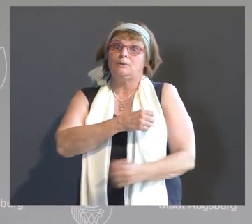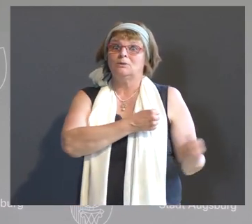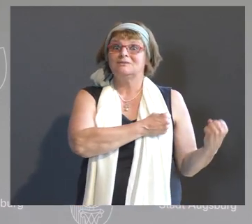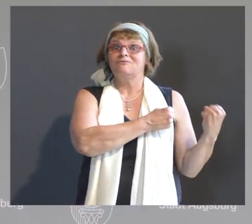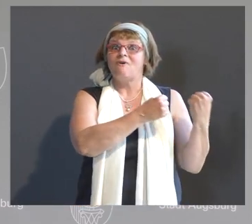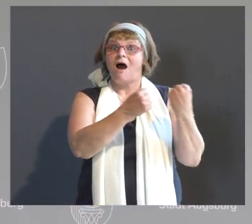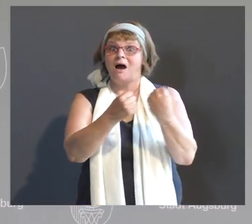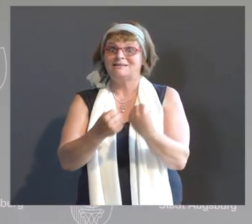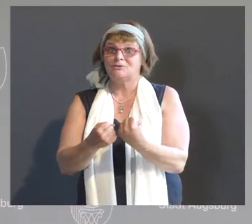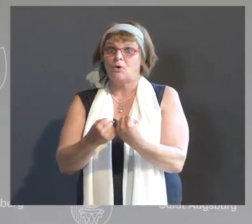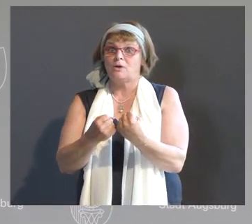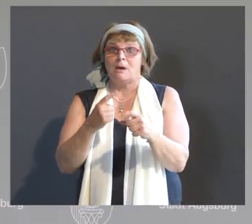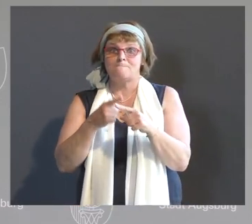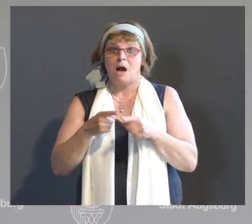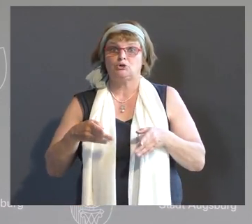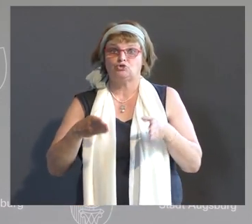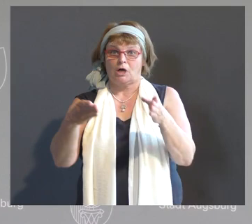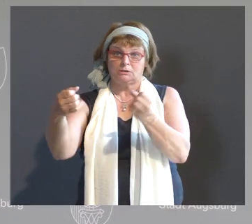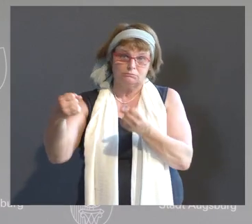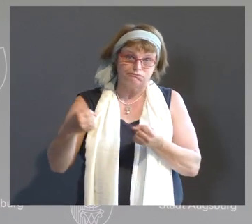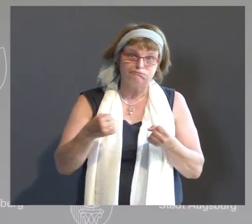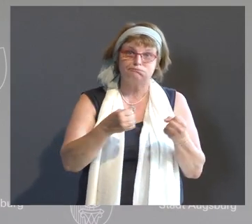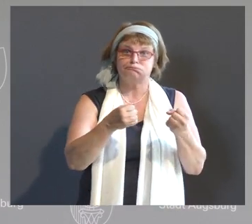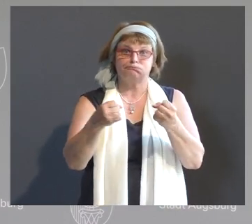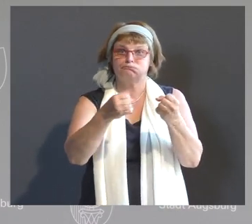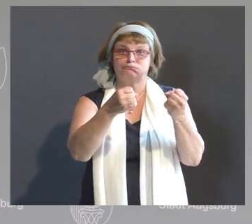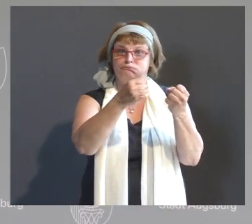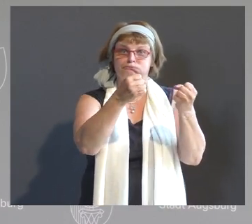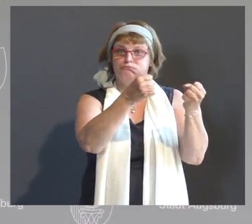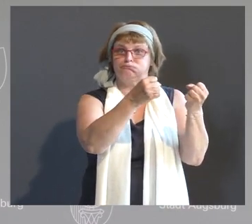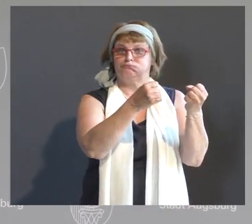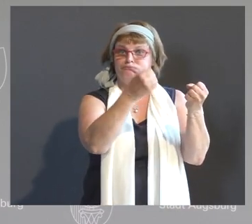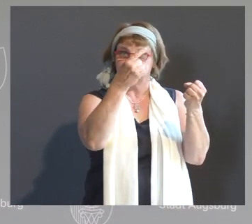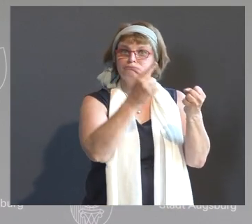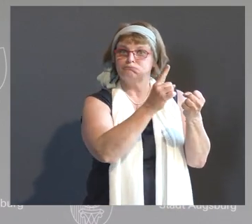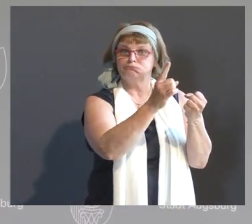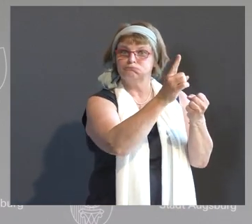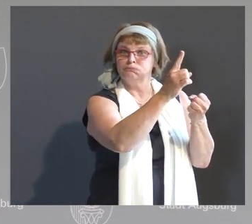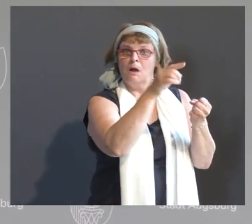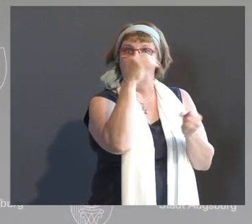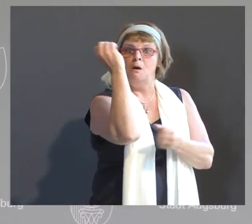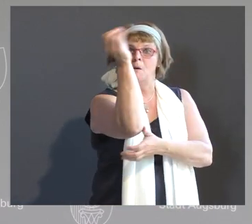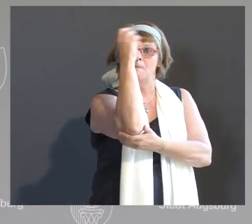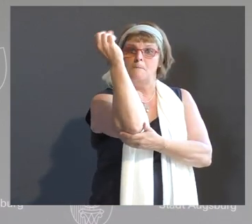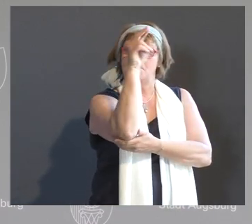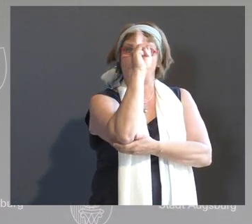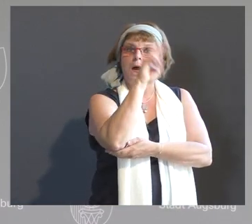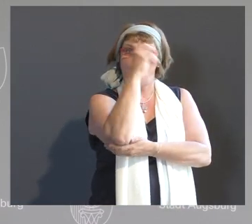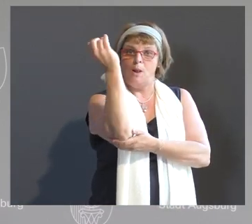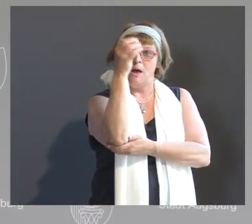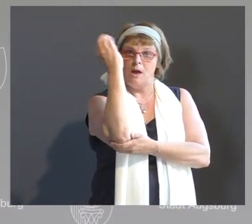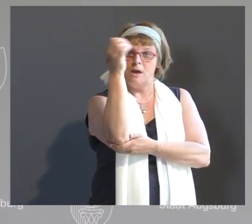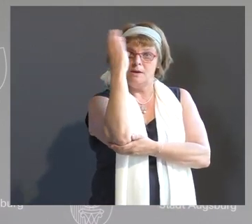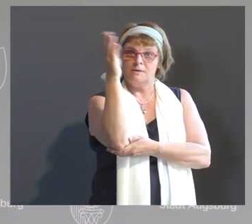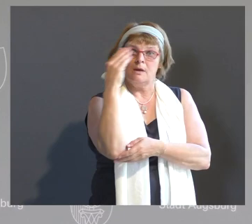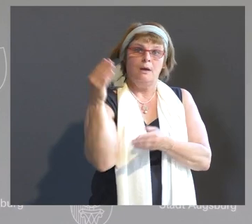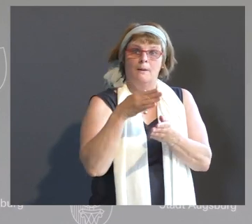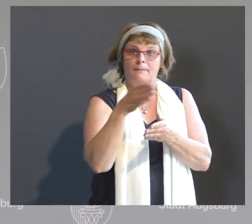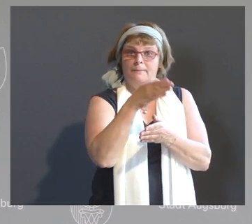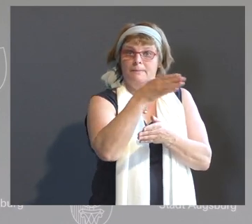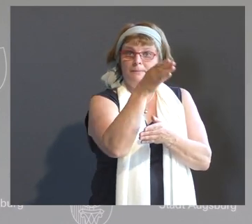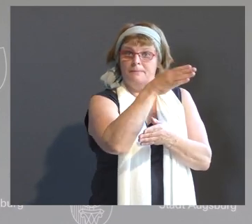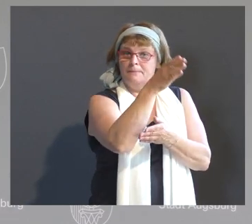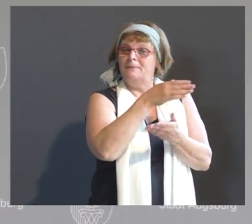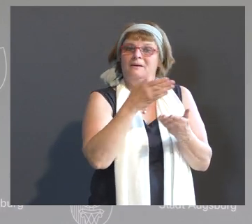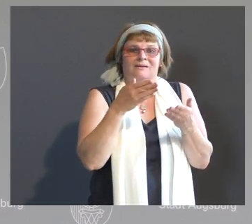aus Richtung Innenstadt anfährt, hat sich entsprechend da den Weg mit Blaulicht und dergleichen bahnen müssen, weil zunächst